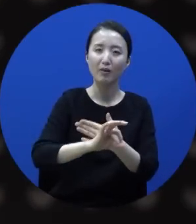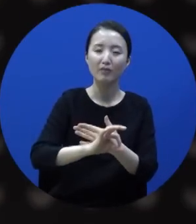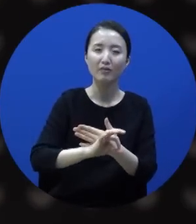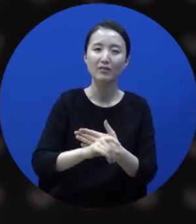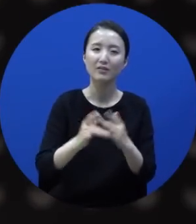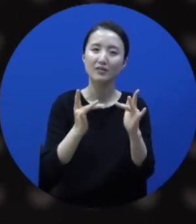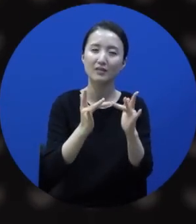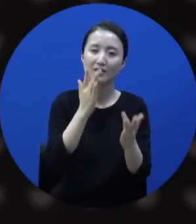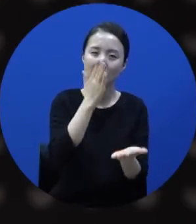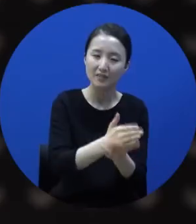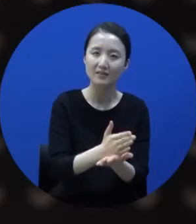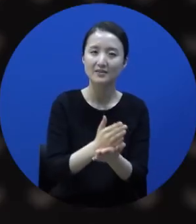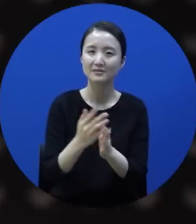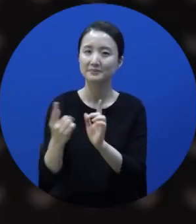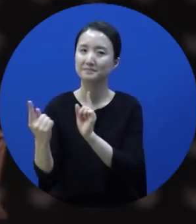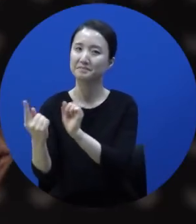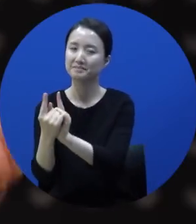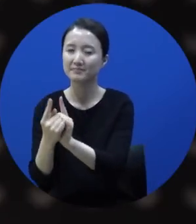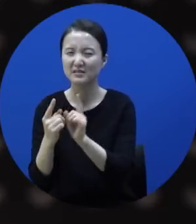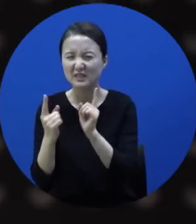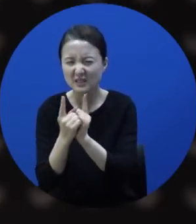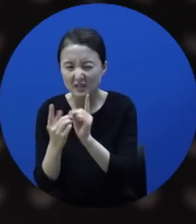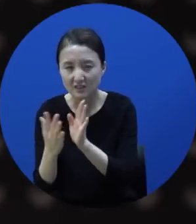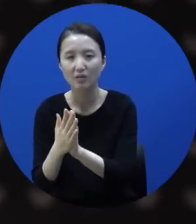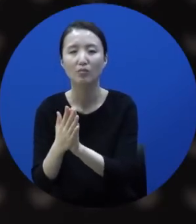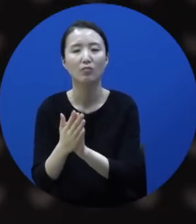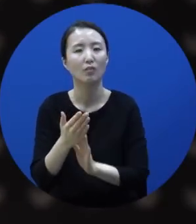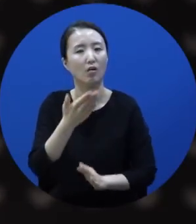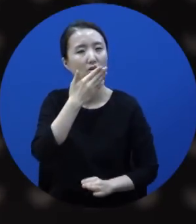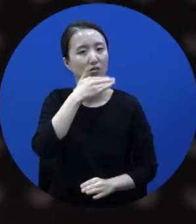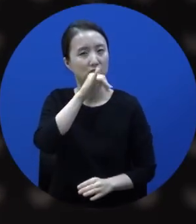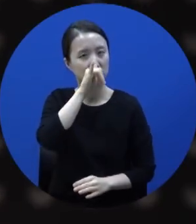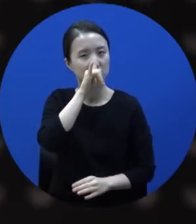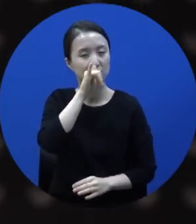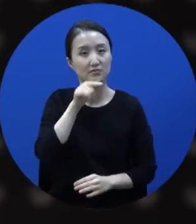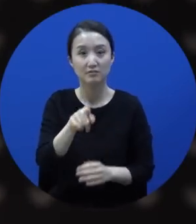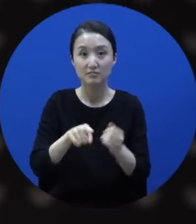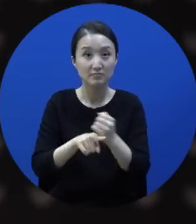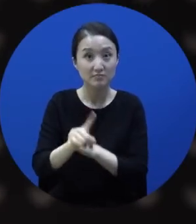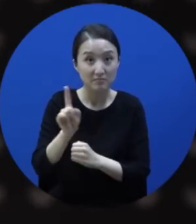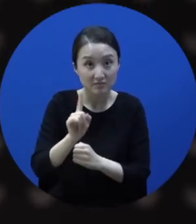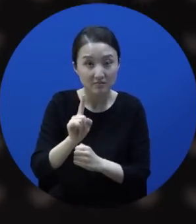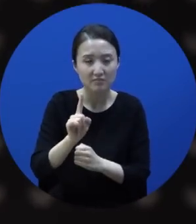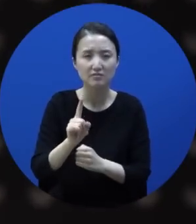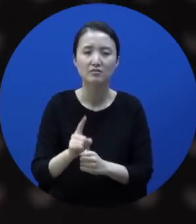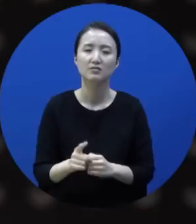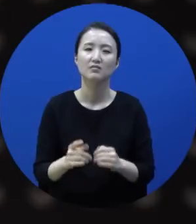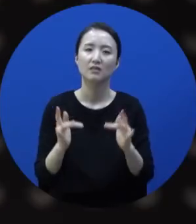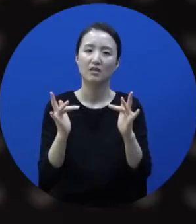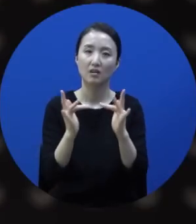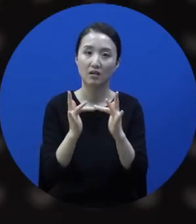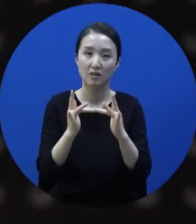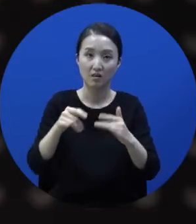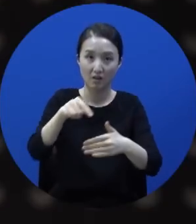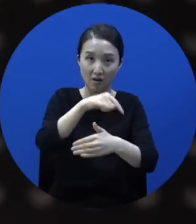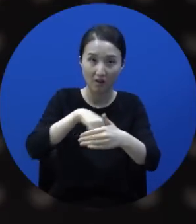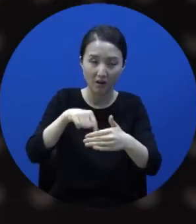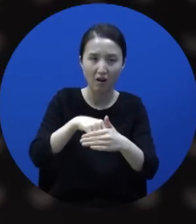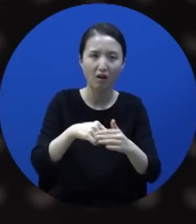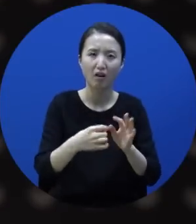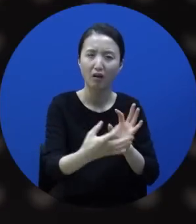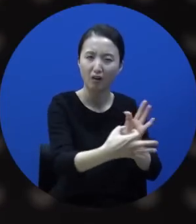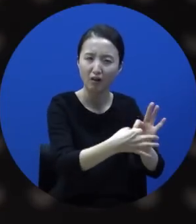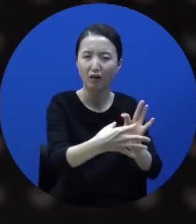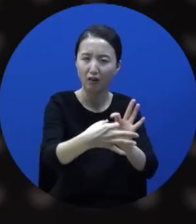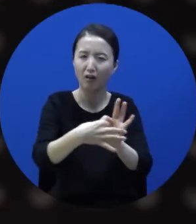해요. 지금 시대적으로 봤을 때 사실 정말 다양한 커뮤니티 모임들이 생겨나고 있거든요. 정말